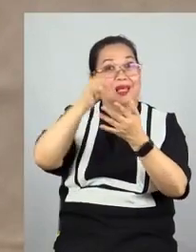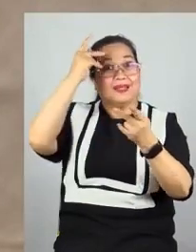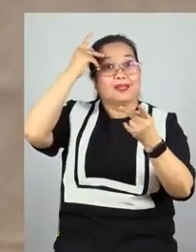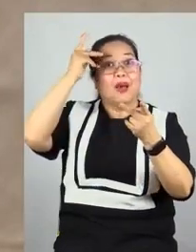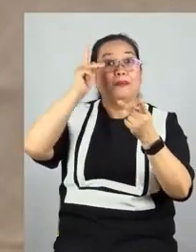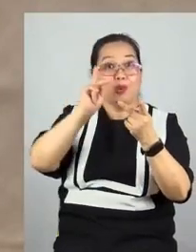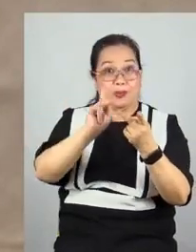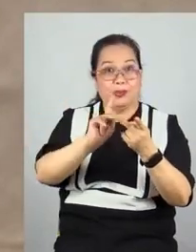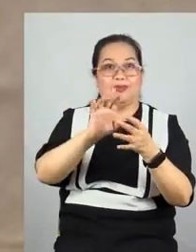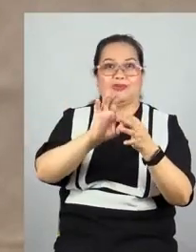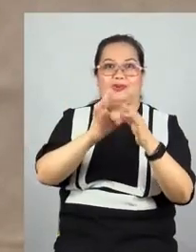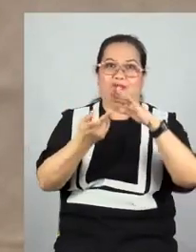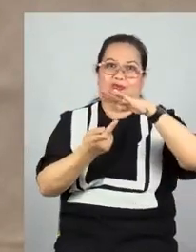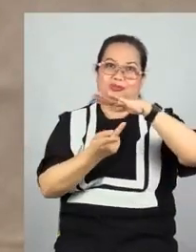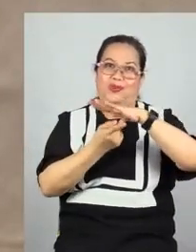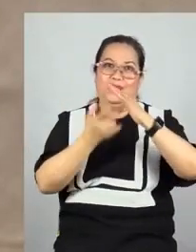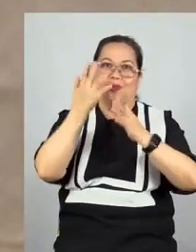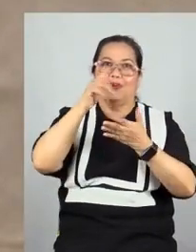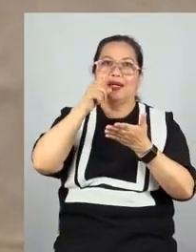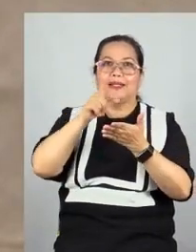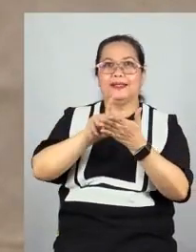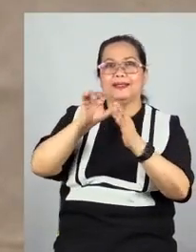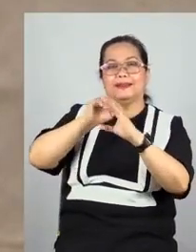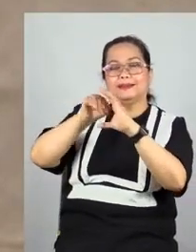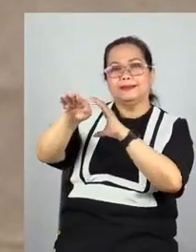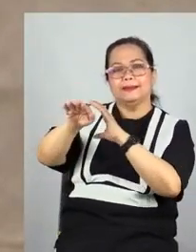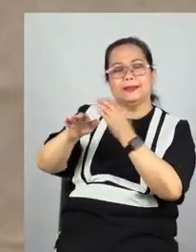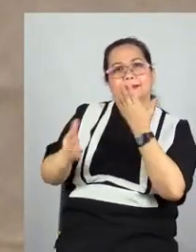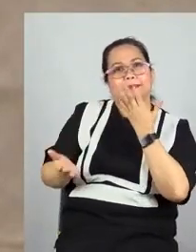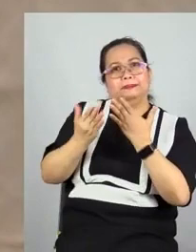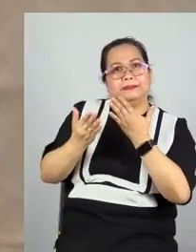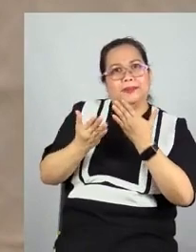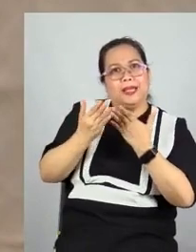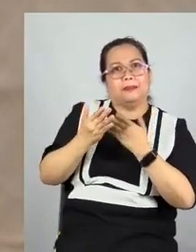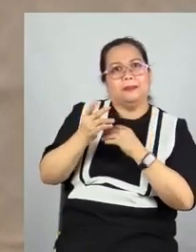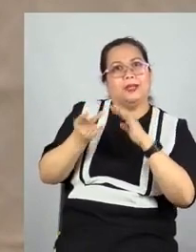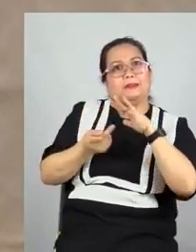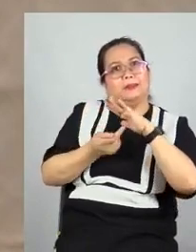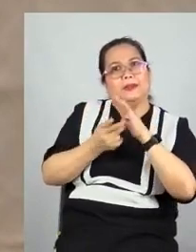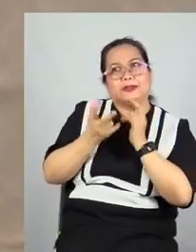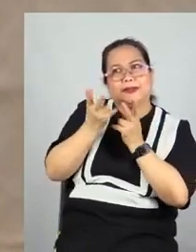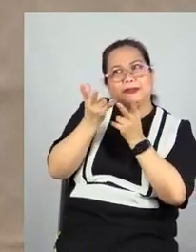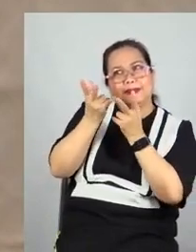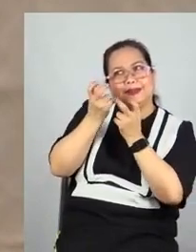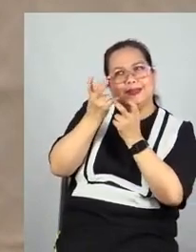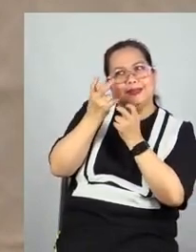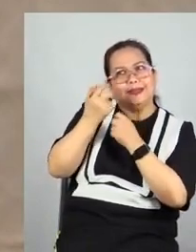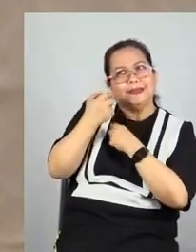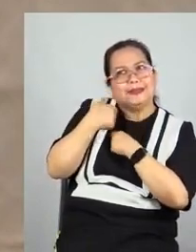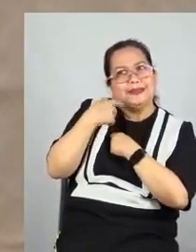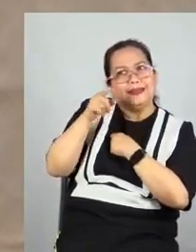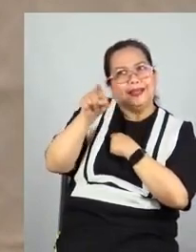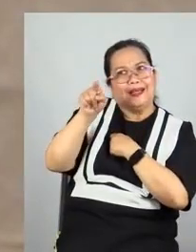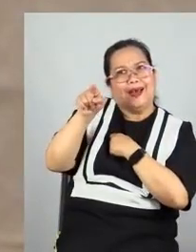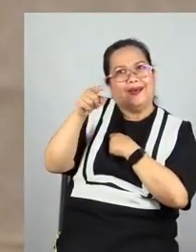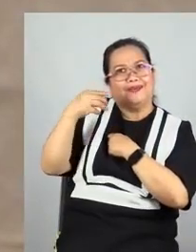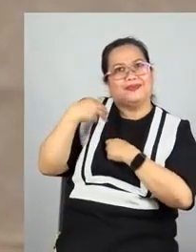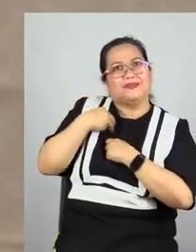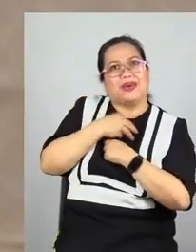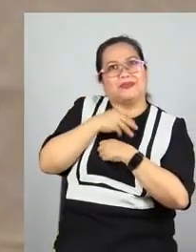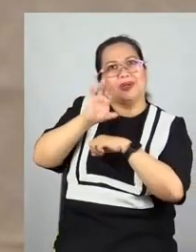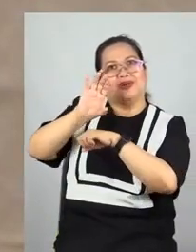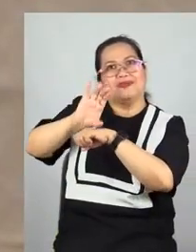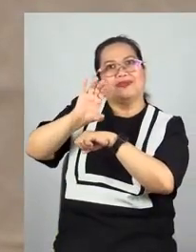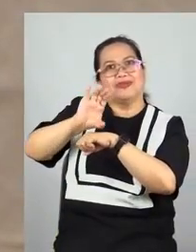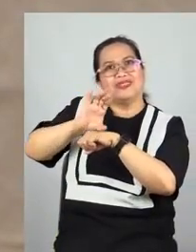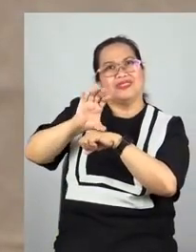nitong sulat na to. Marahil, nadinig niya o nai-report sa kanya na mga miyembro ng Philippian